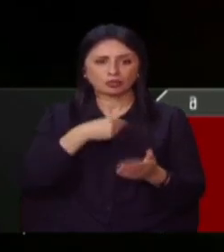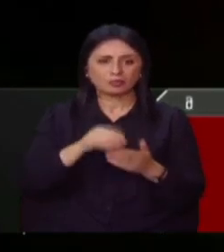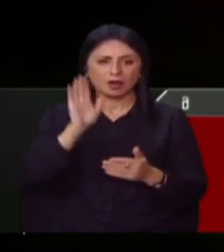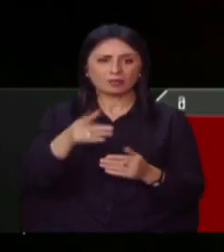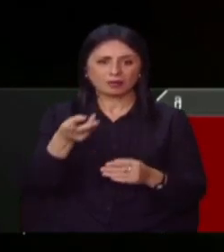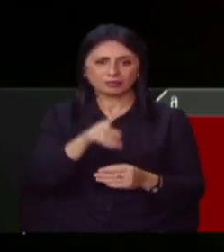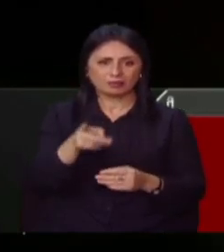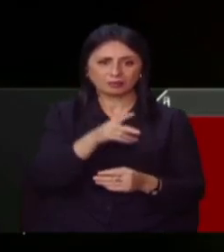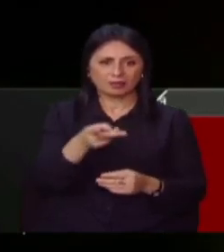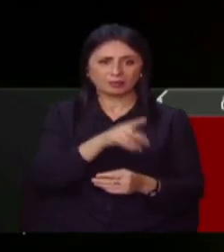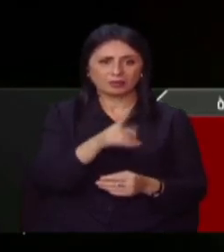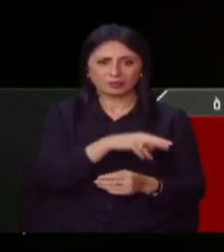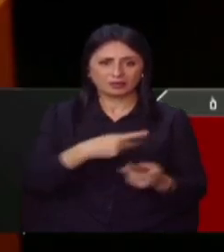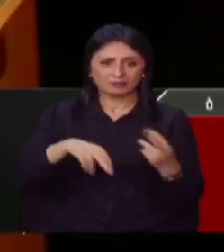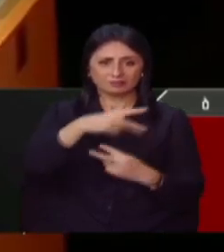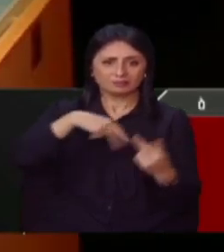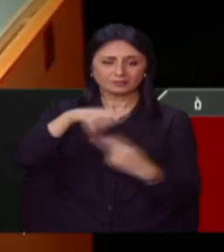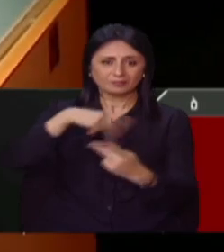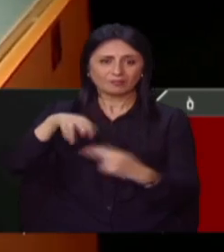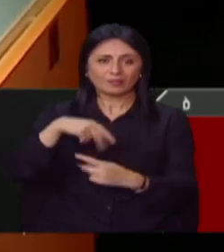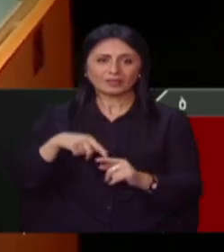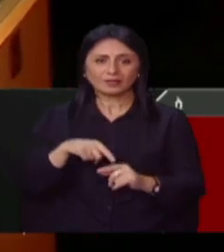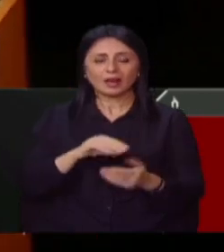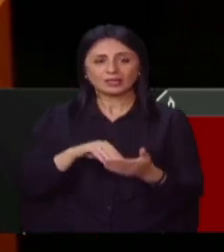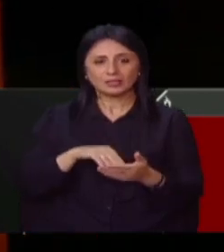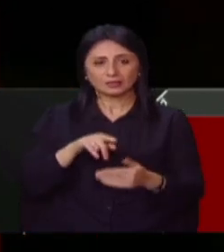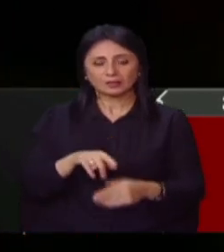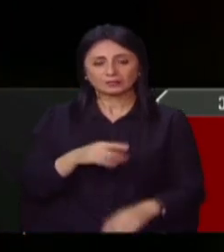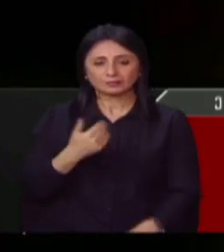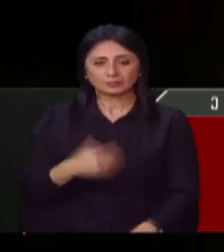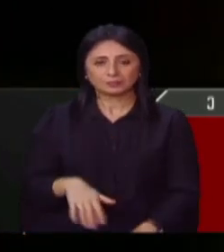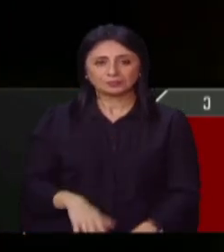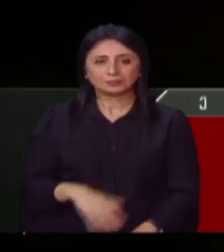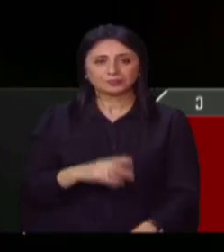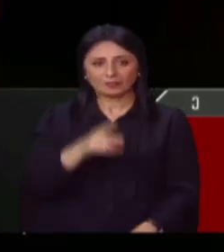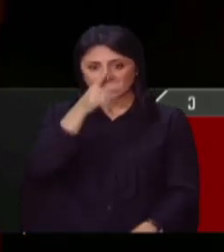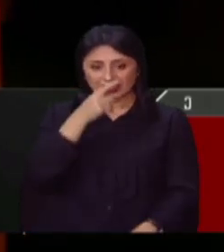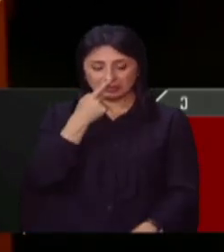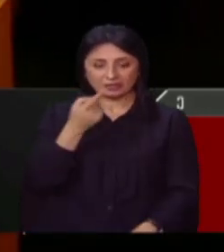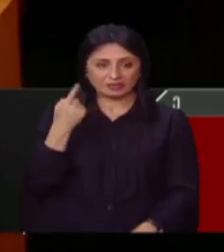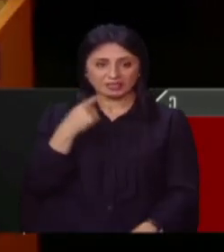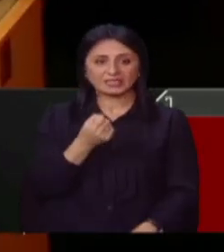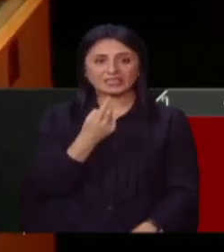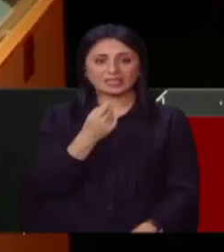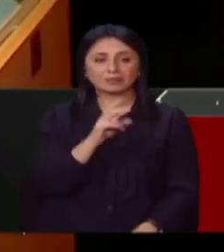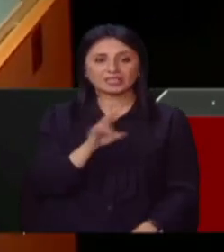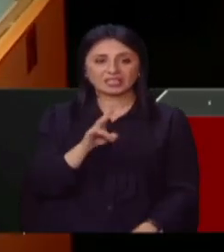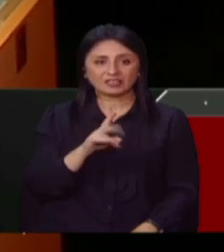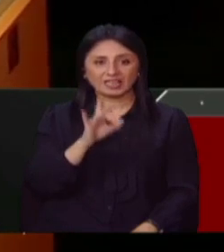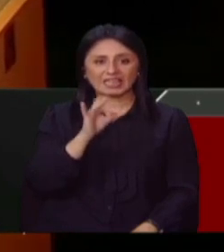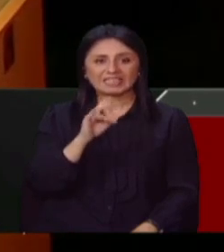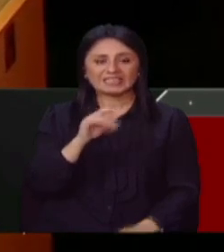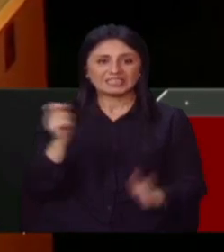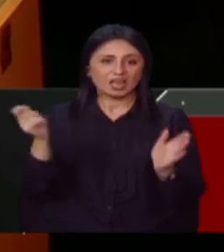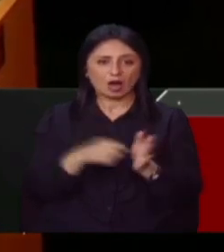kolektsioneris ase vtkat kheli gamoitsvala am khelnatserma da sami tvis tsin 11 ivnis kristis